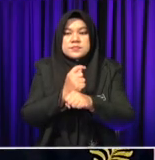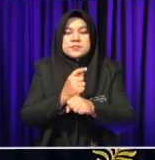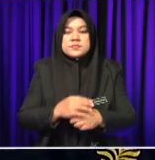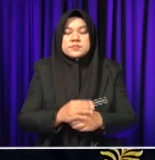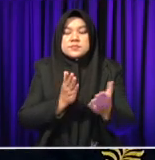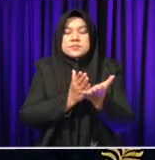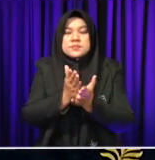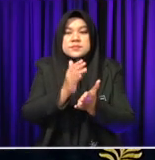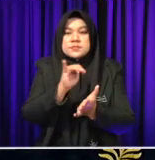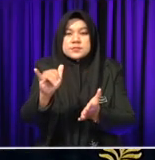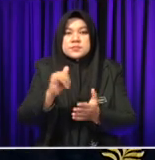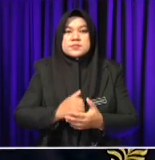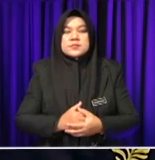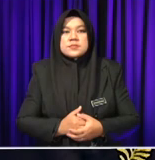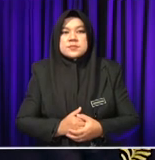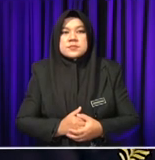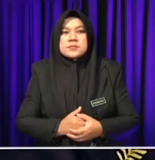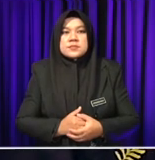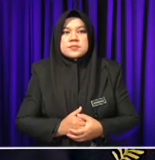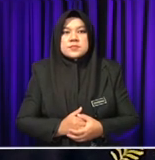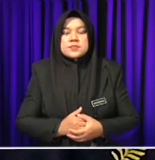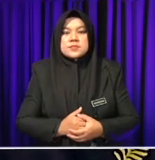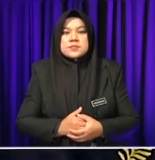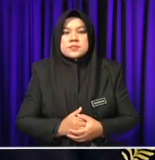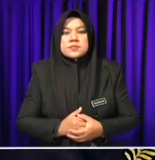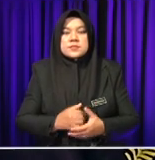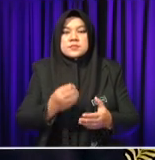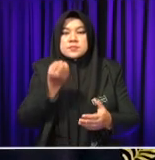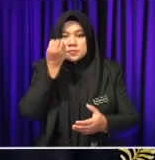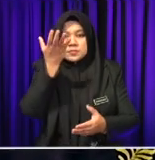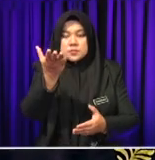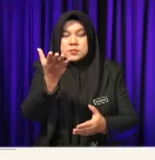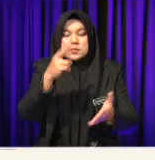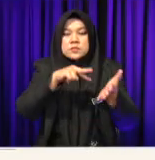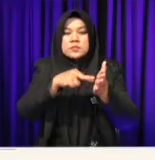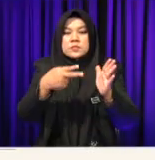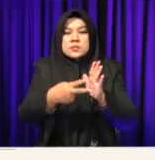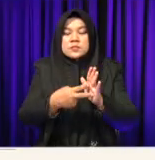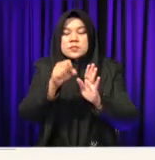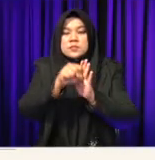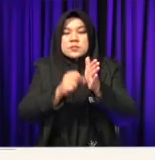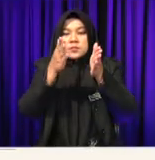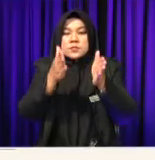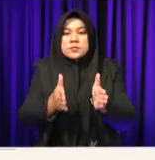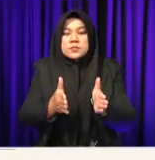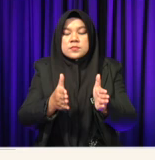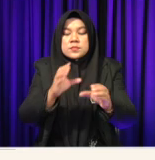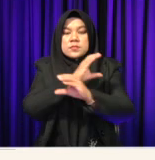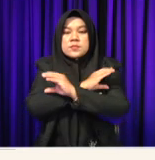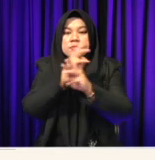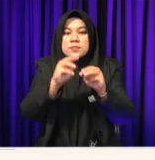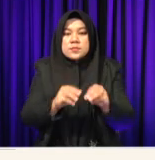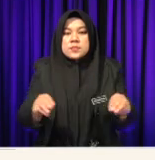okey seterusnya lihat di sini ah Nyatakan maksud seseorang mencintai masjid tadi